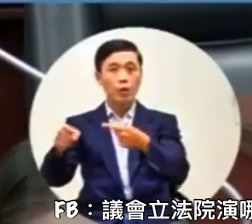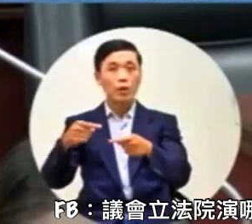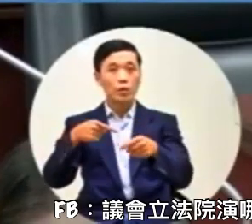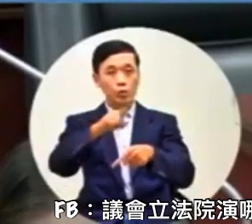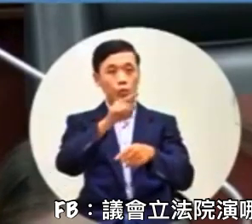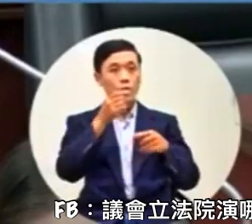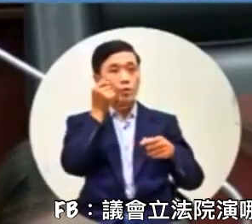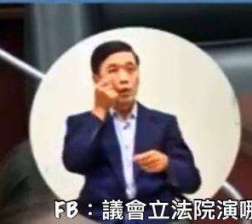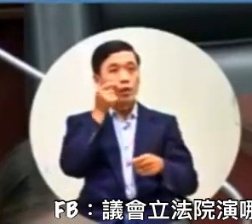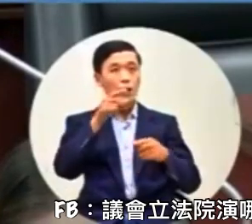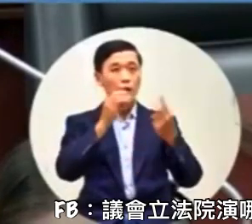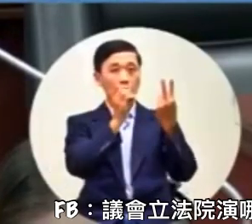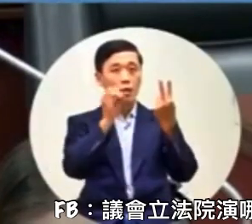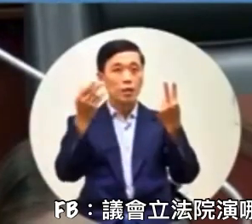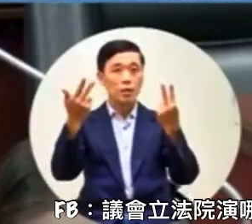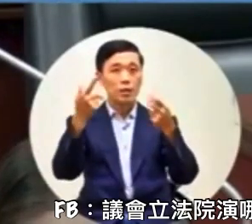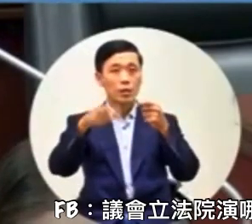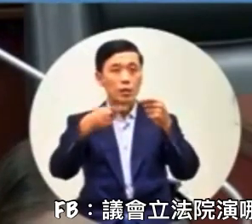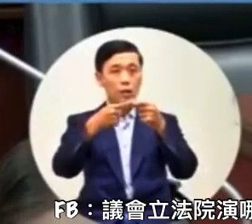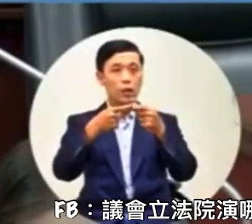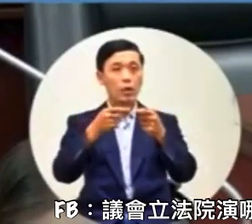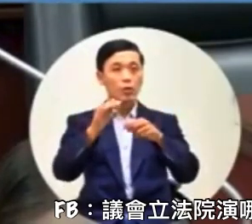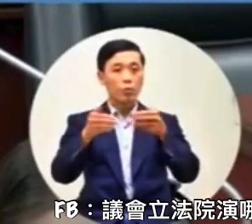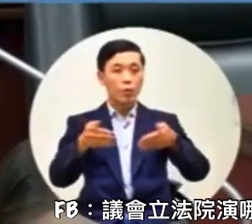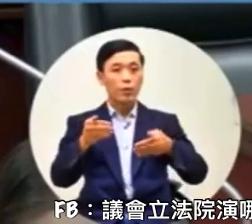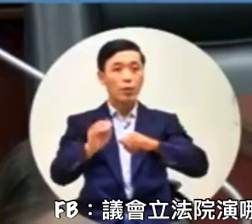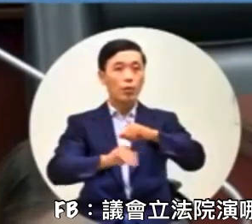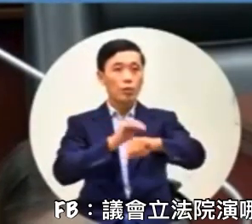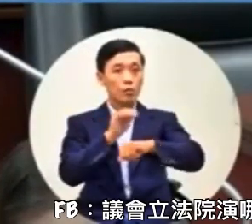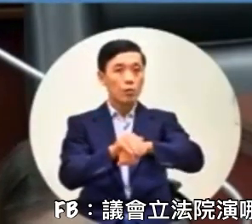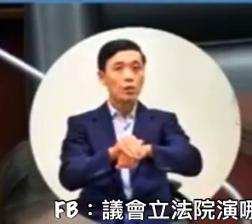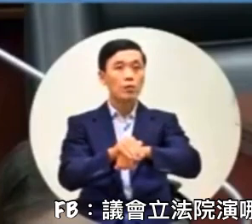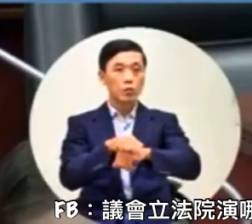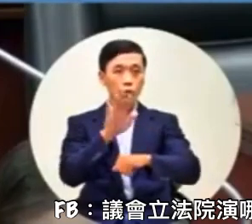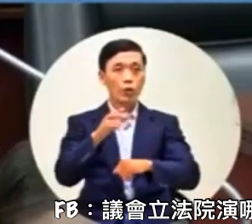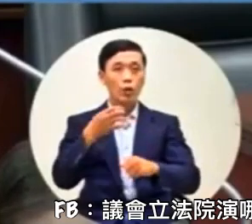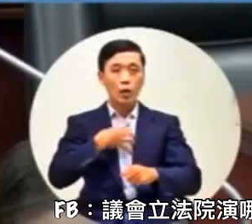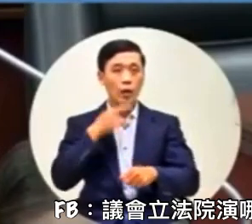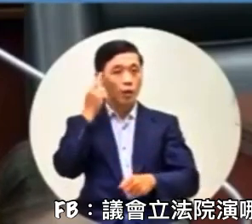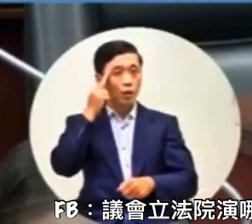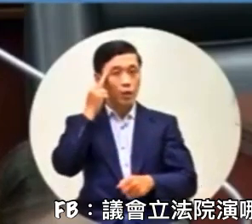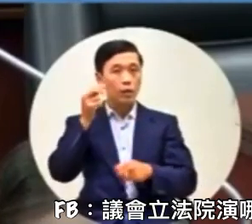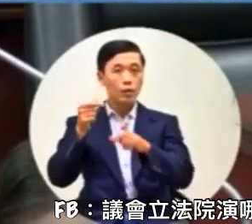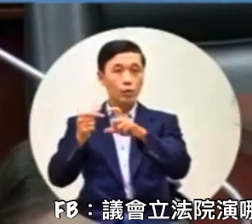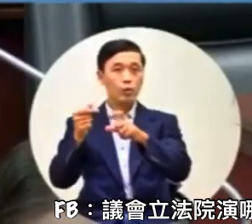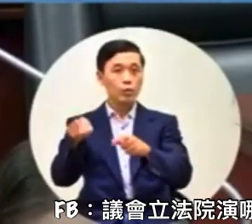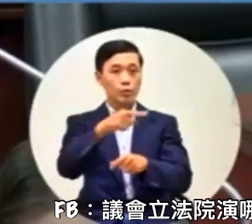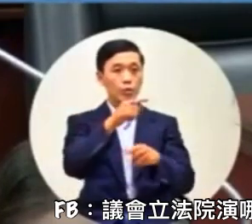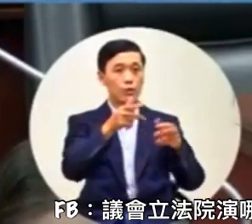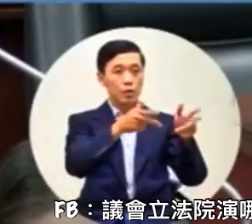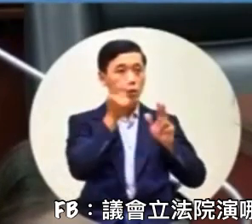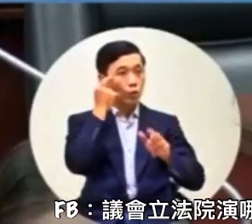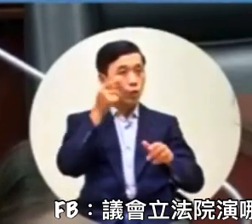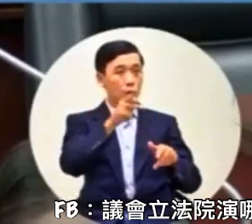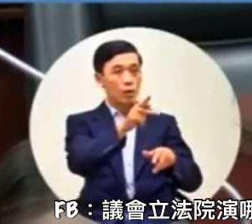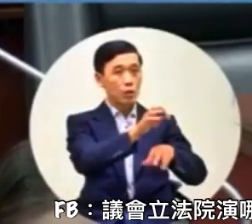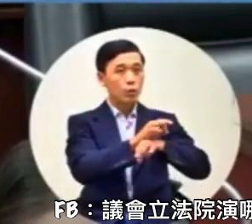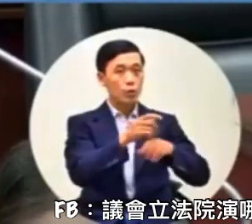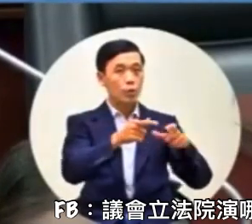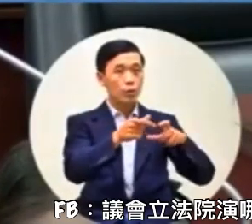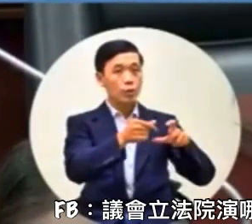南2007年就已经开辟完成了，但是我们阿莲到侨科是没有开辟